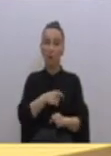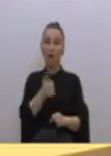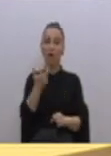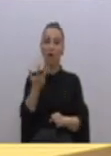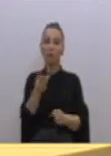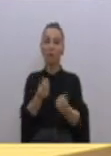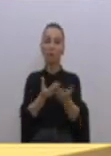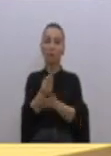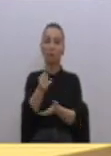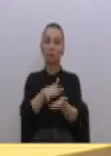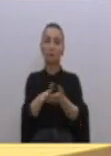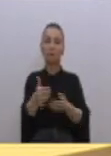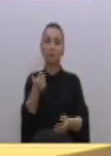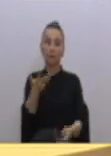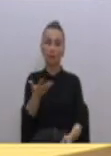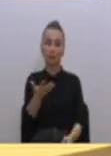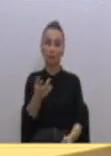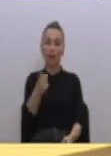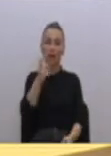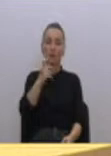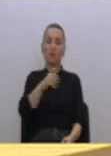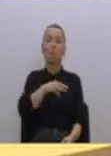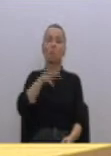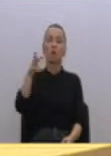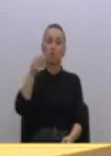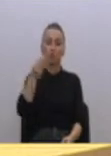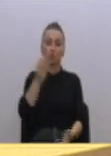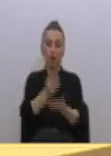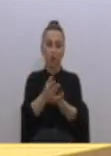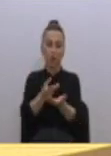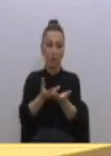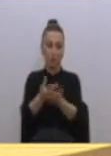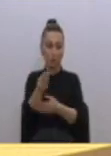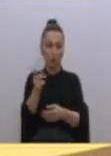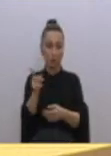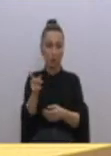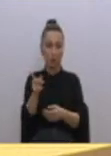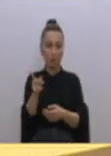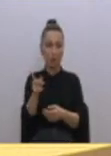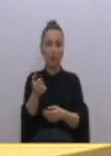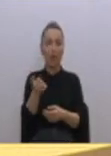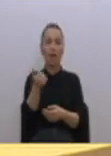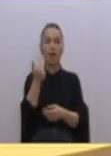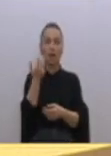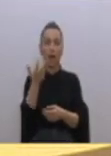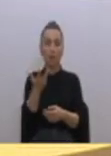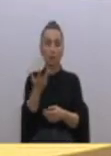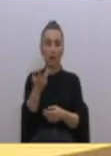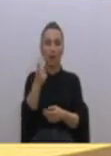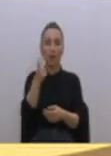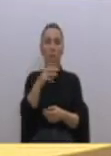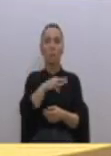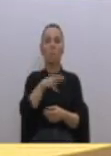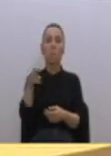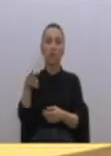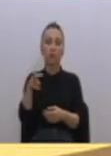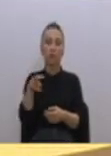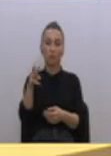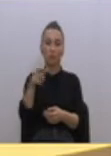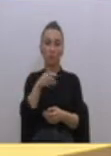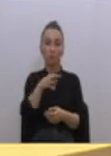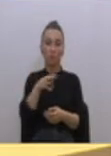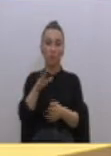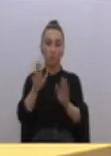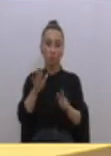არის გადახდილი. ასეულ მილიონობით ფული არის გადახდილი. რამდენიმე ასეული მილიონი მხოლოდ